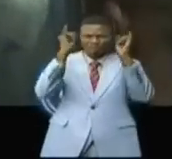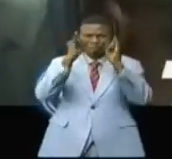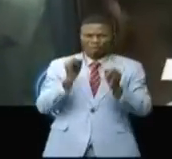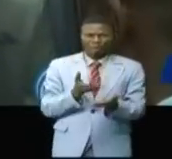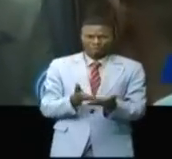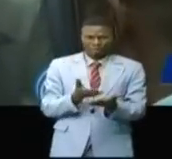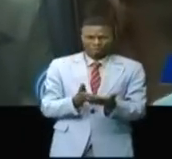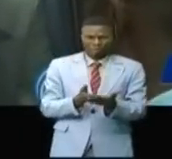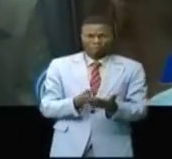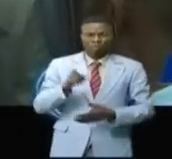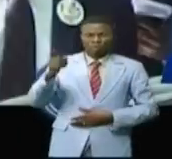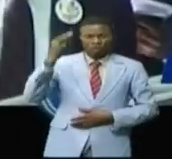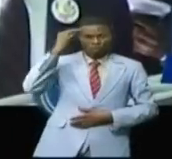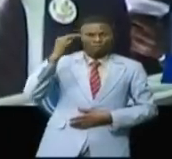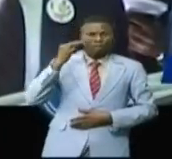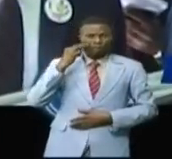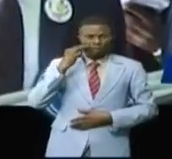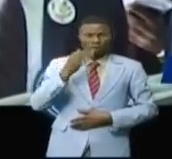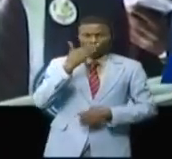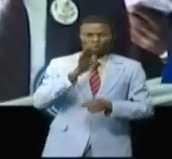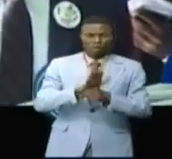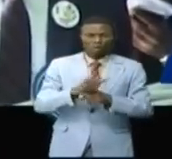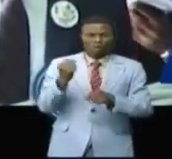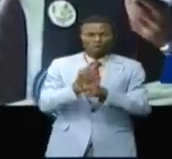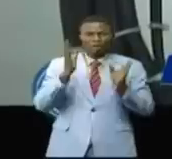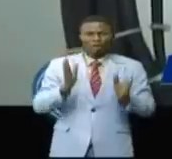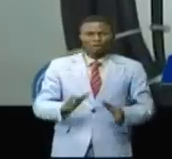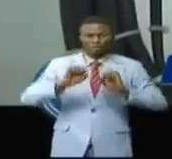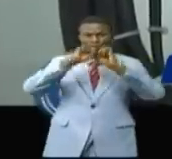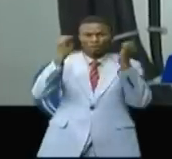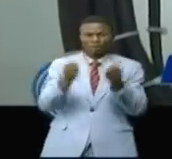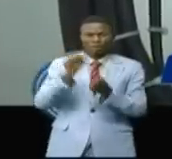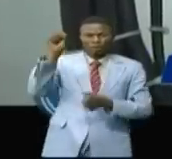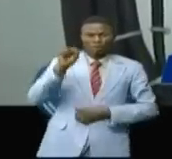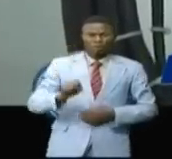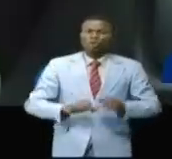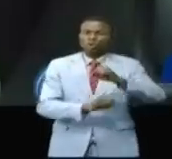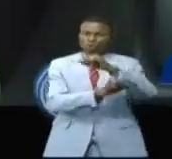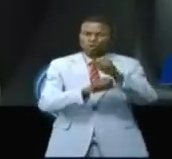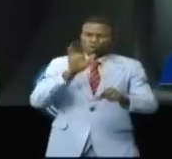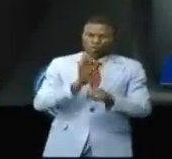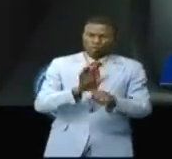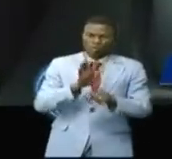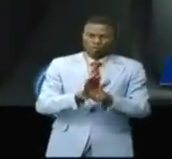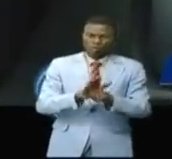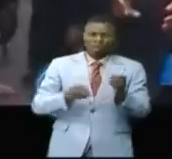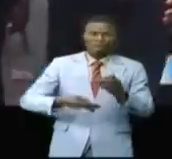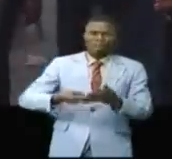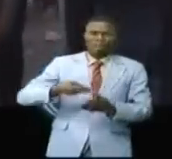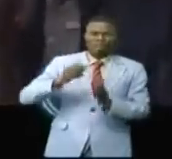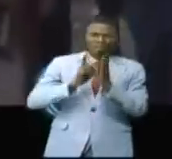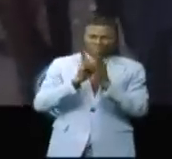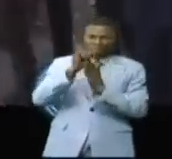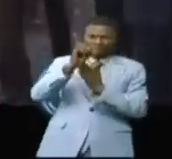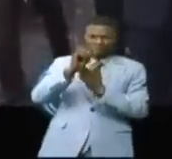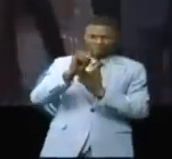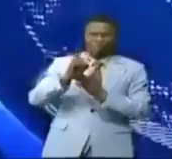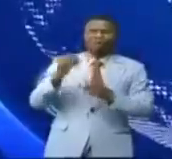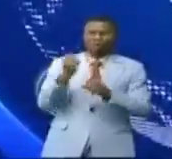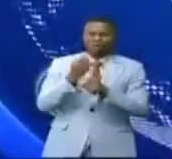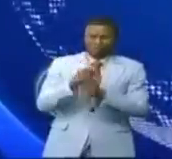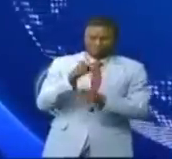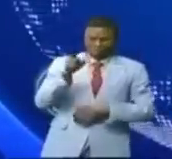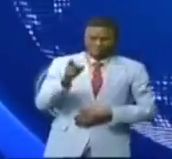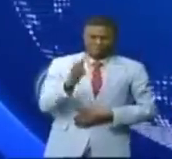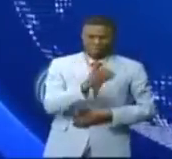distinct kibasa maliba à rassurer les agents de la sincérité de son accompagnement pour hisser haut l'étendard de la poste et angolaise